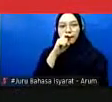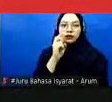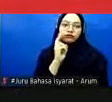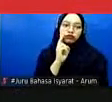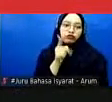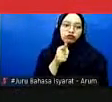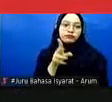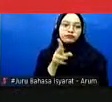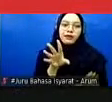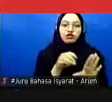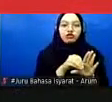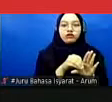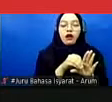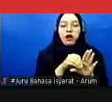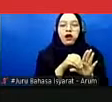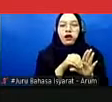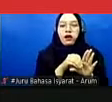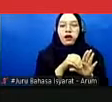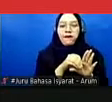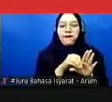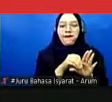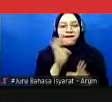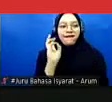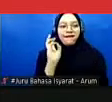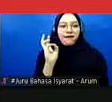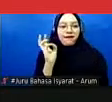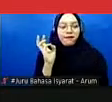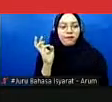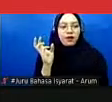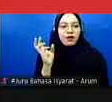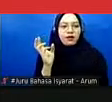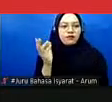ke sebentar.